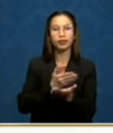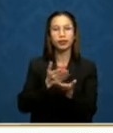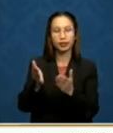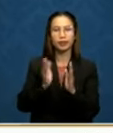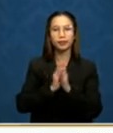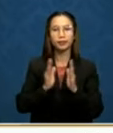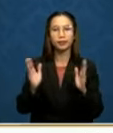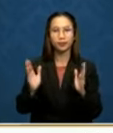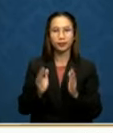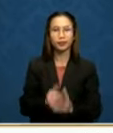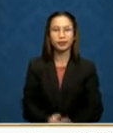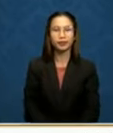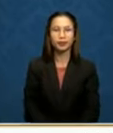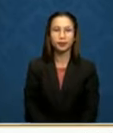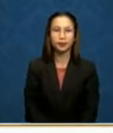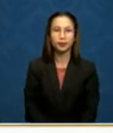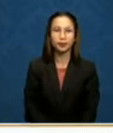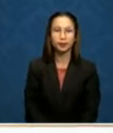ป